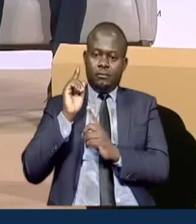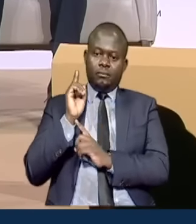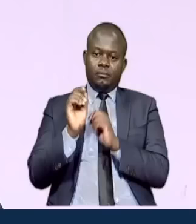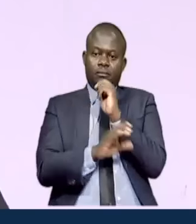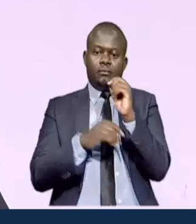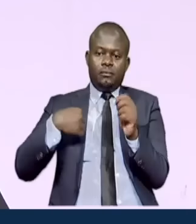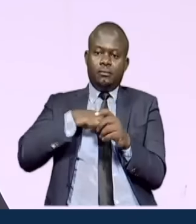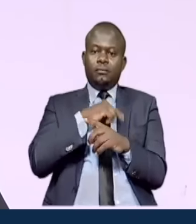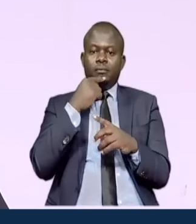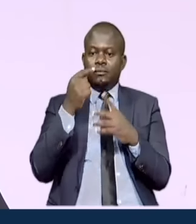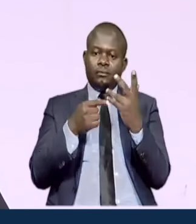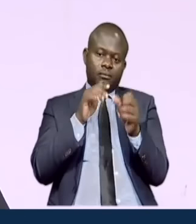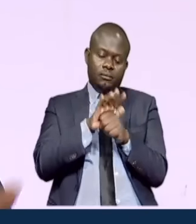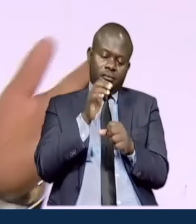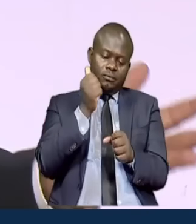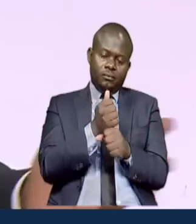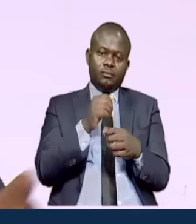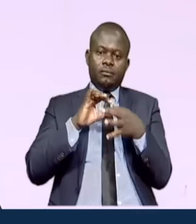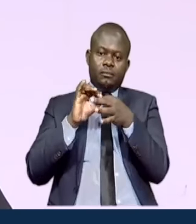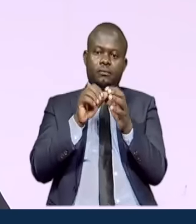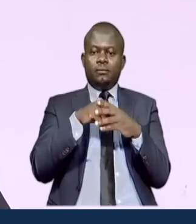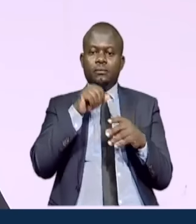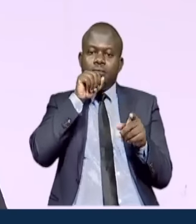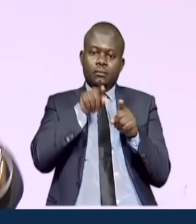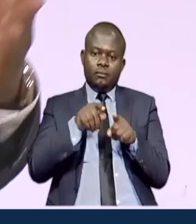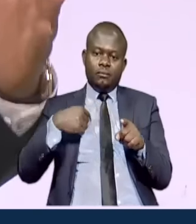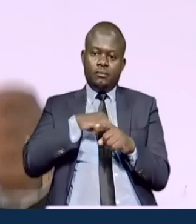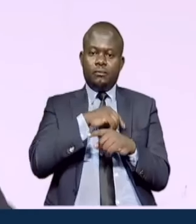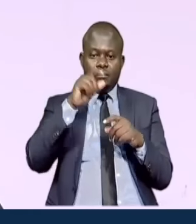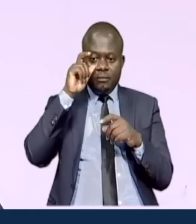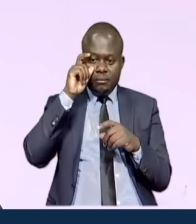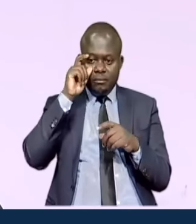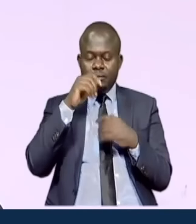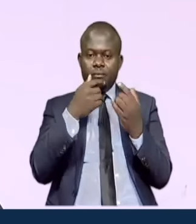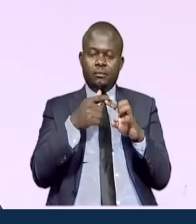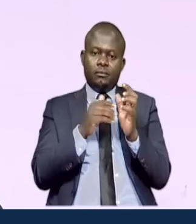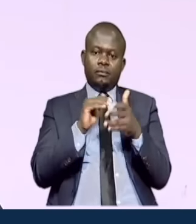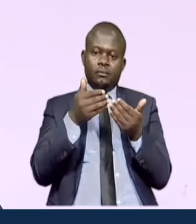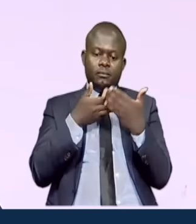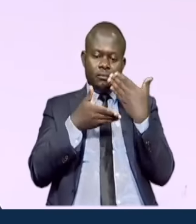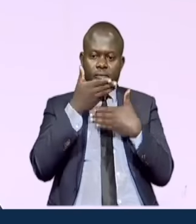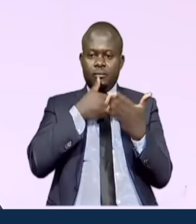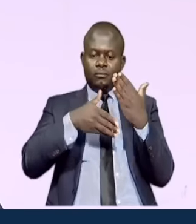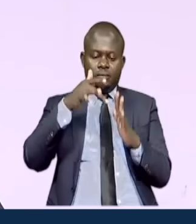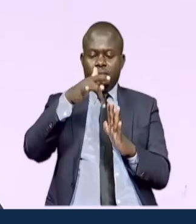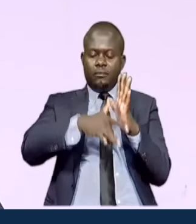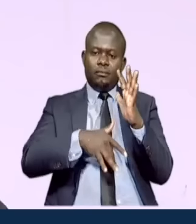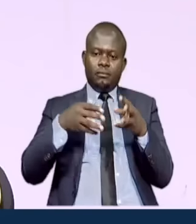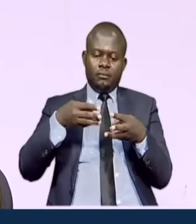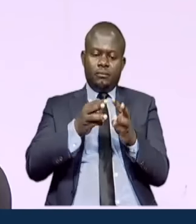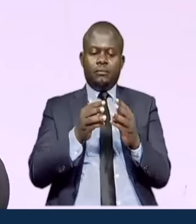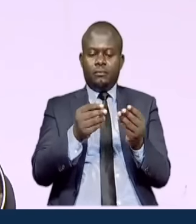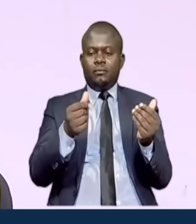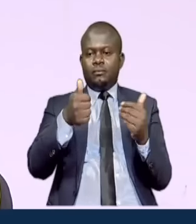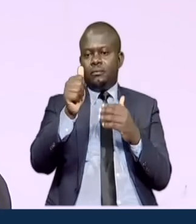cyanjye, hari byinshi byakozwe dufatanyije n'umuvandimwe wanjye Perezida Paul Kagame, kandi twaganiriye byisumbuyeho n'uburyo bwo gukemura